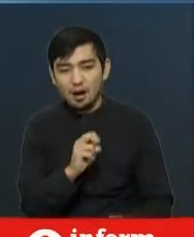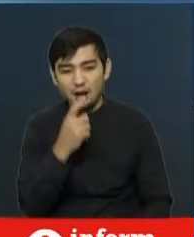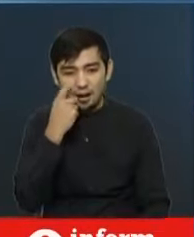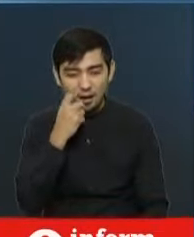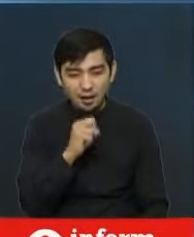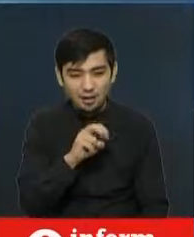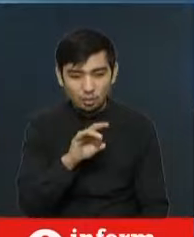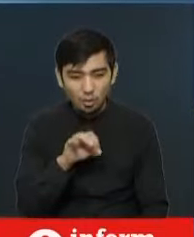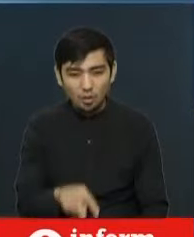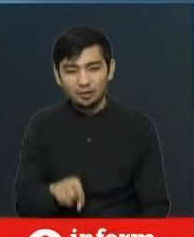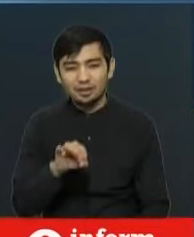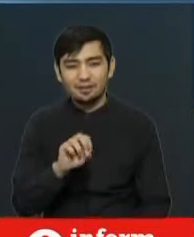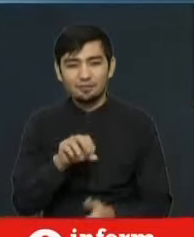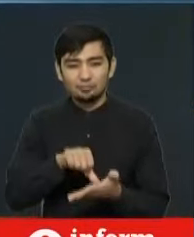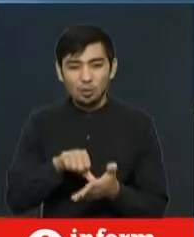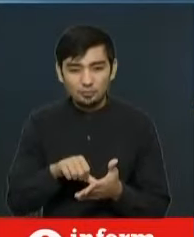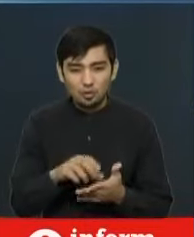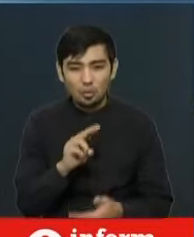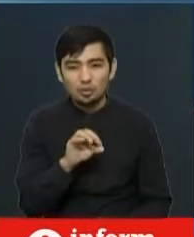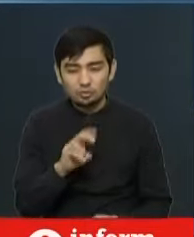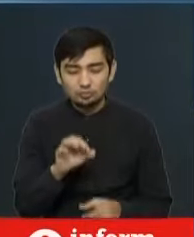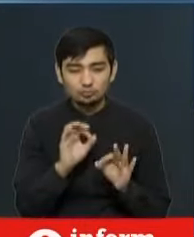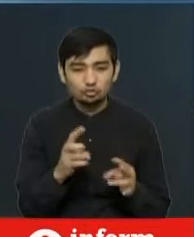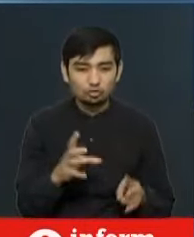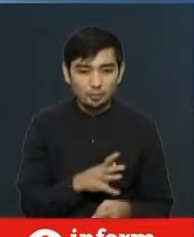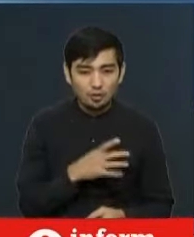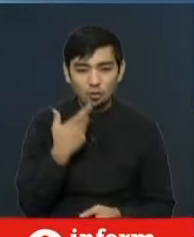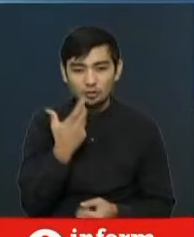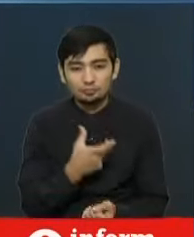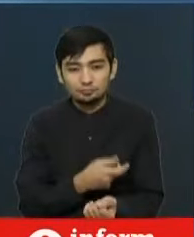клиникалық фармакологтың қатысуымен консилиум өткізілмеген. Шаралар